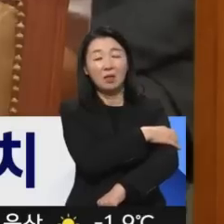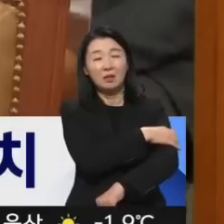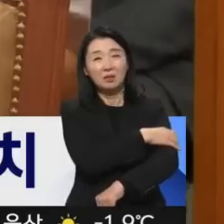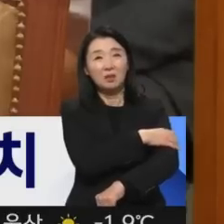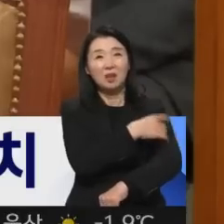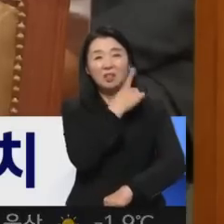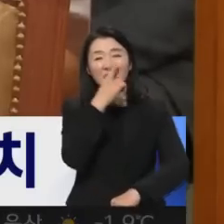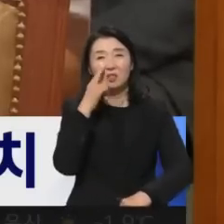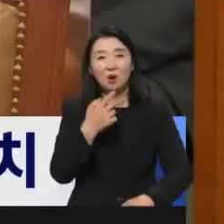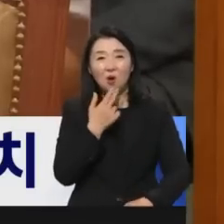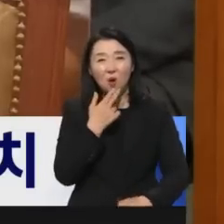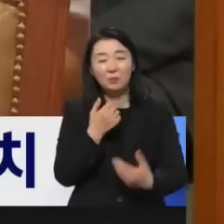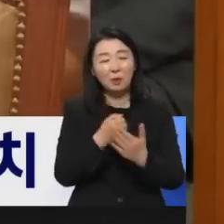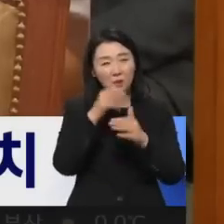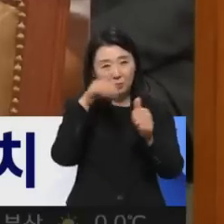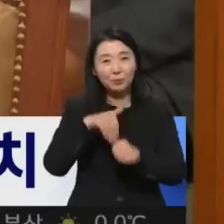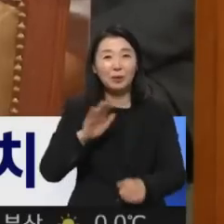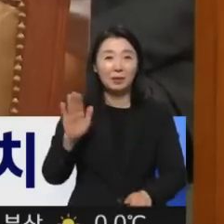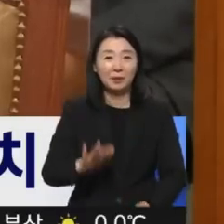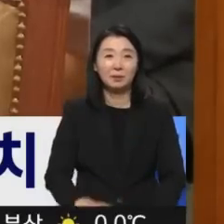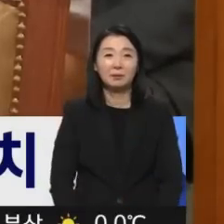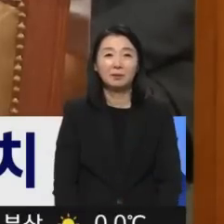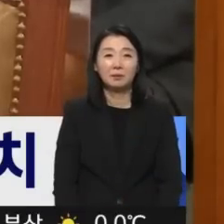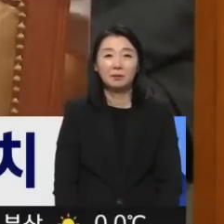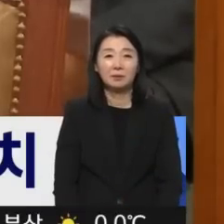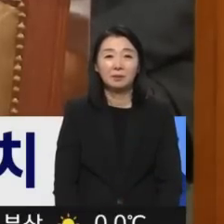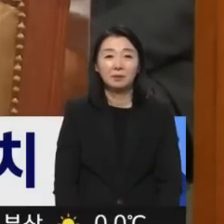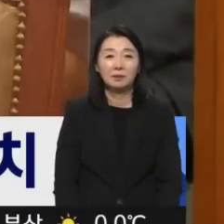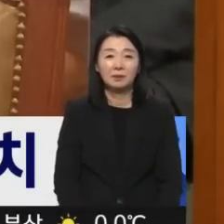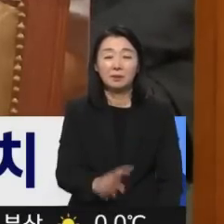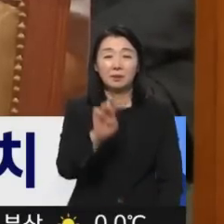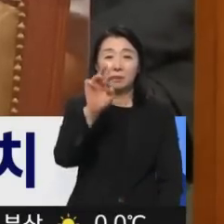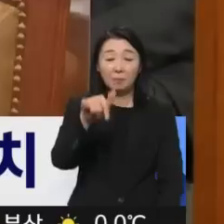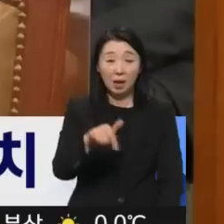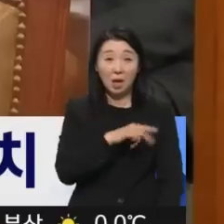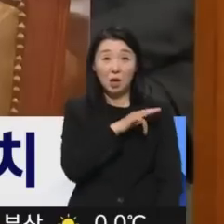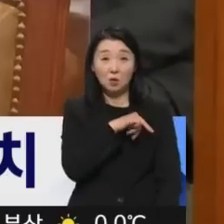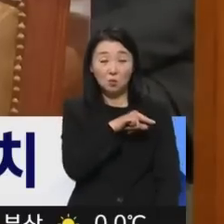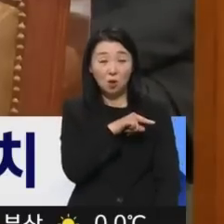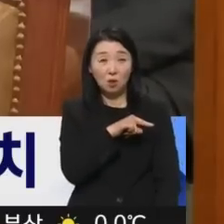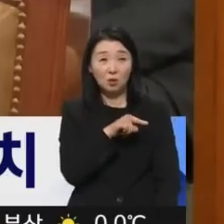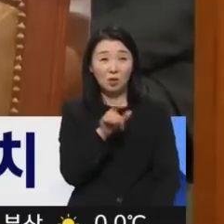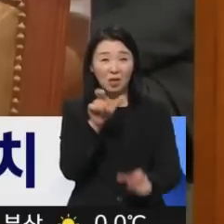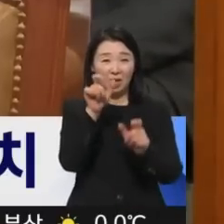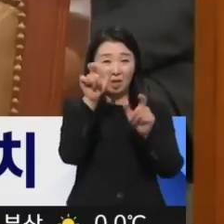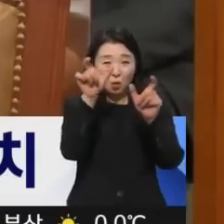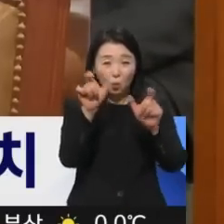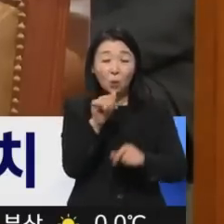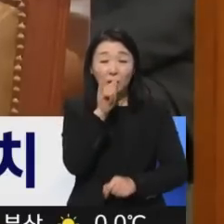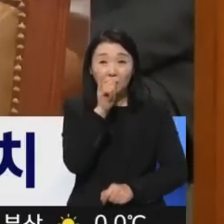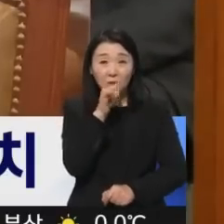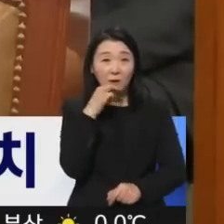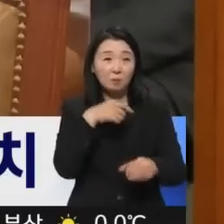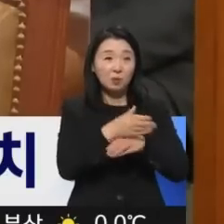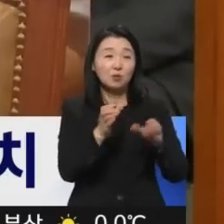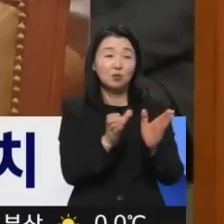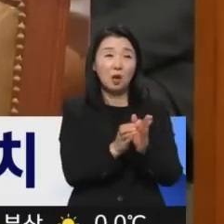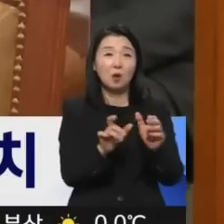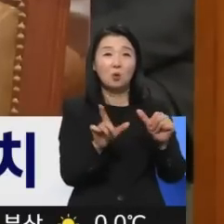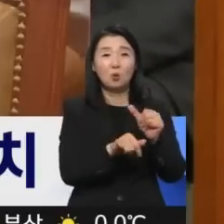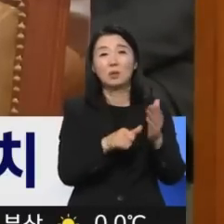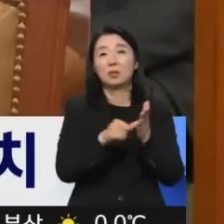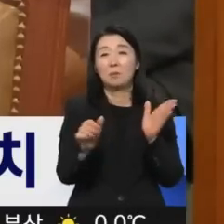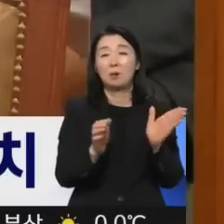불충분으로 불송치하기로 했습니다. 박완주 의원이 고소장이 접수된 이후에 이제 지난 5월이죠. 민주당에서 제명 조치가